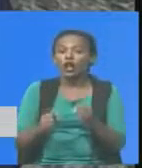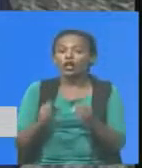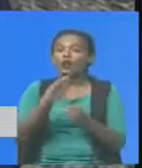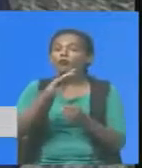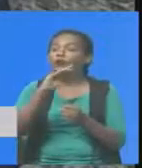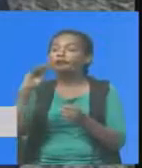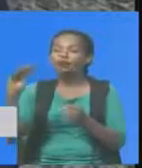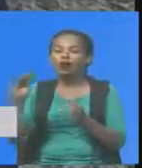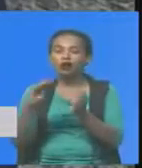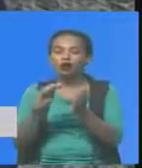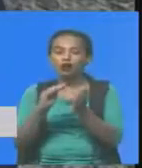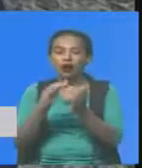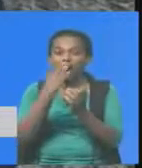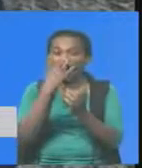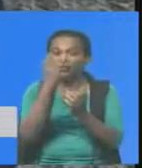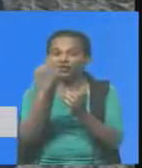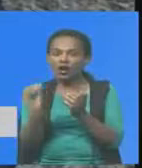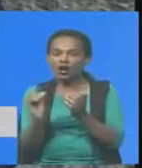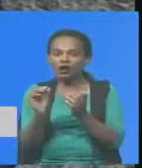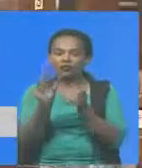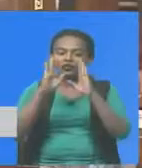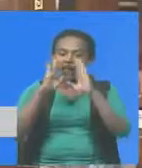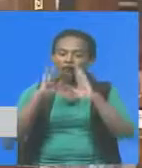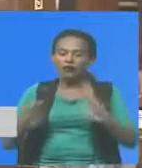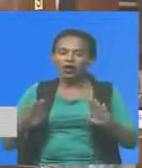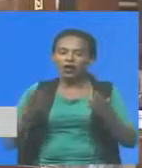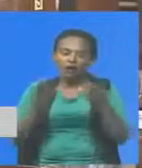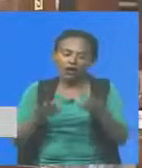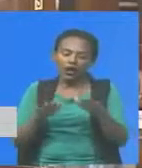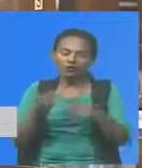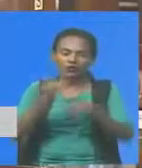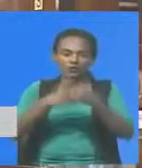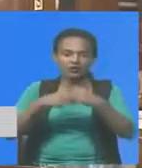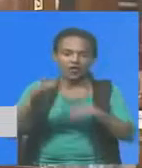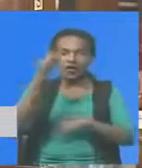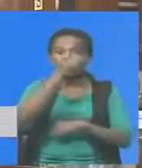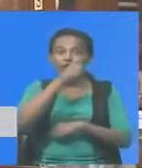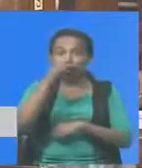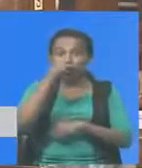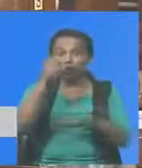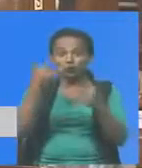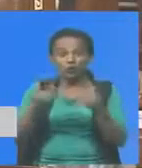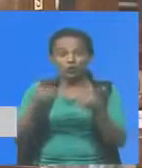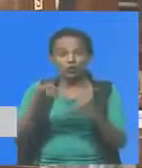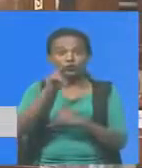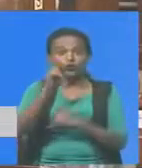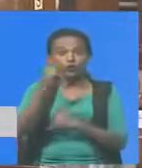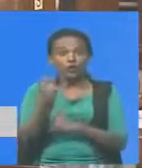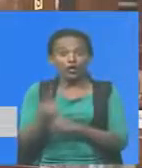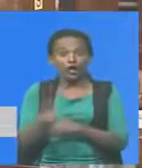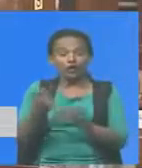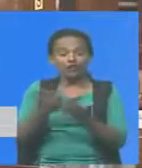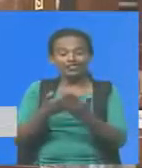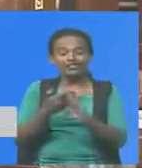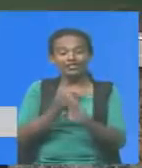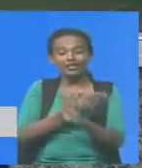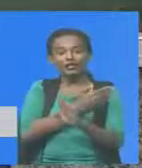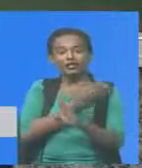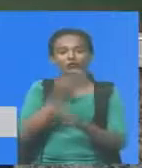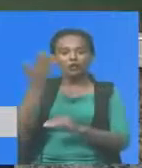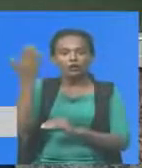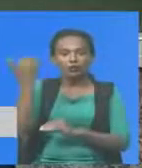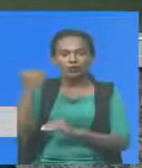አፍሪካ ሰላምና መረጋጋት እንዲሰፍን ኢትዮጵያ የምትጫወተው ሚና ከዚህ ቀደም ከነበረው